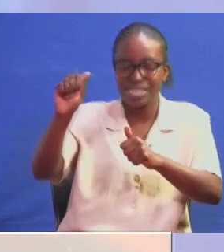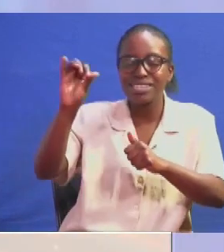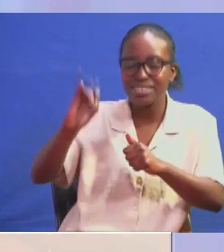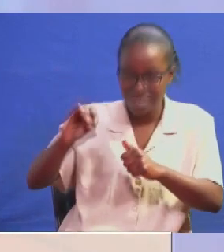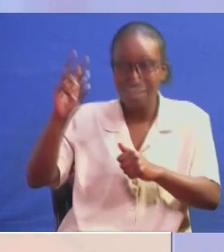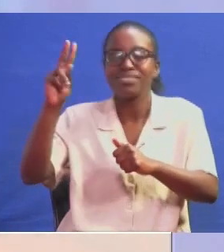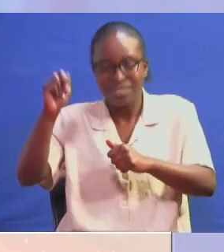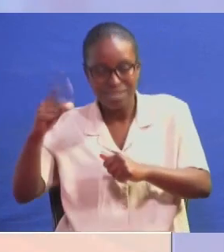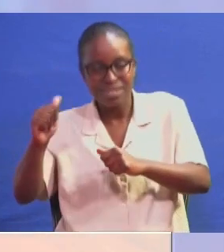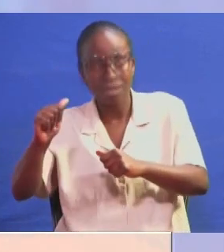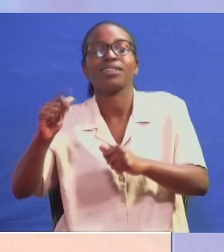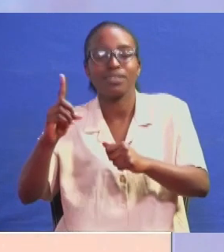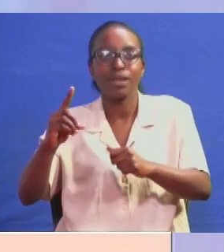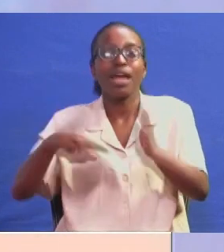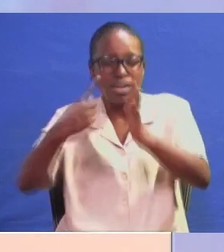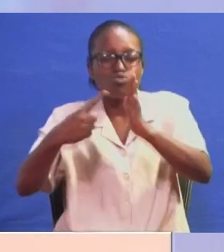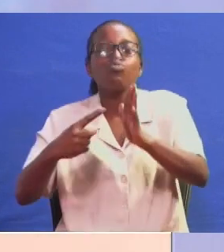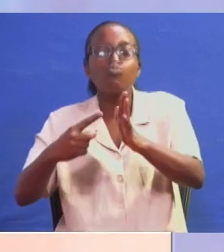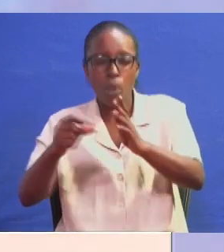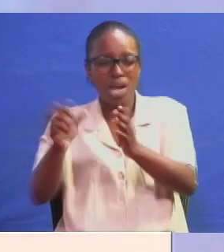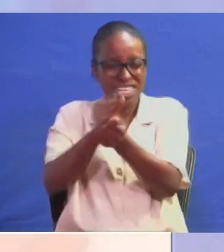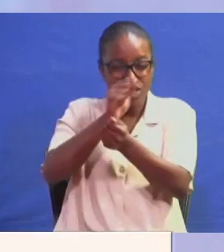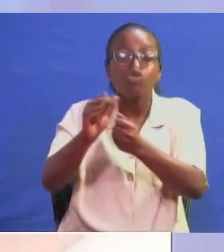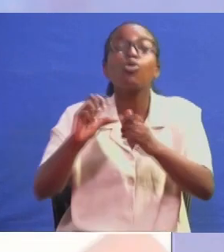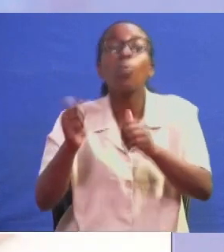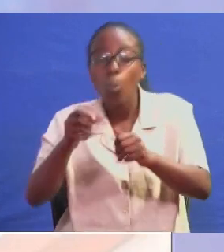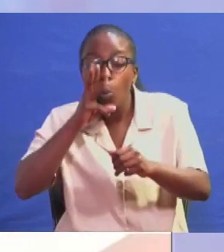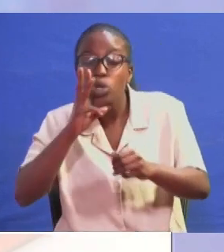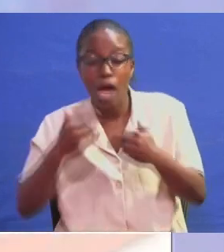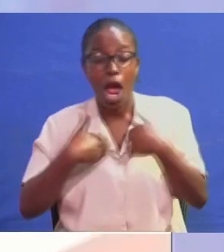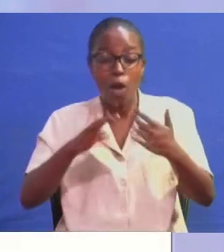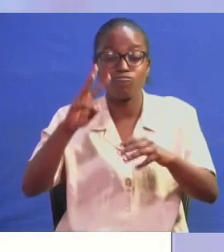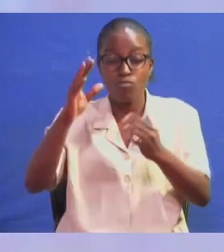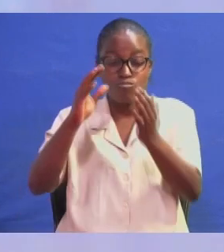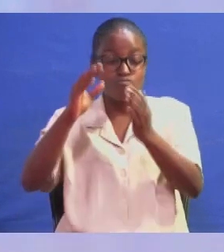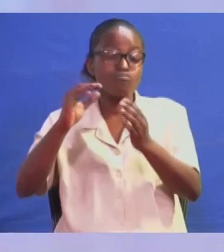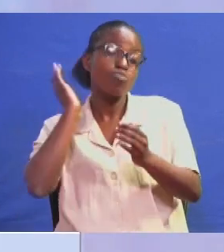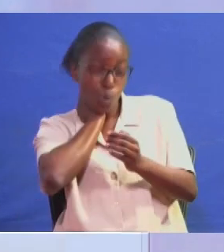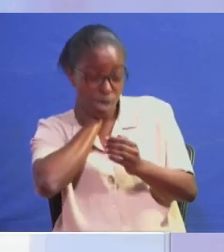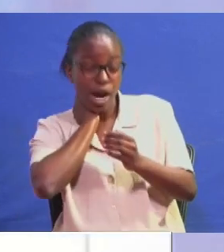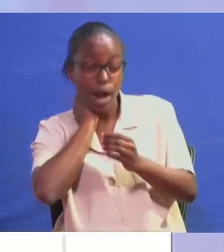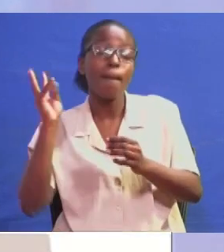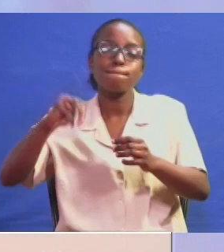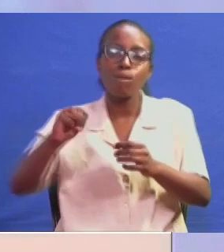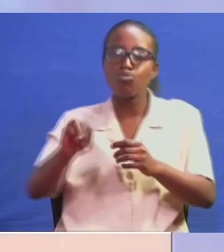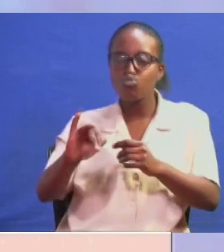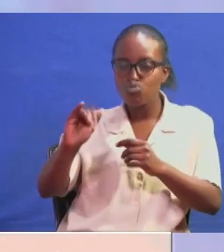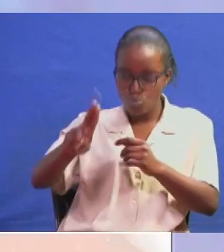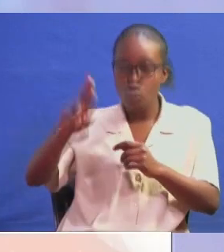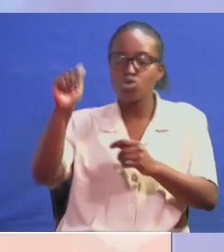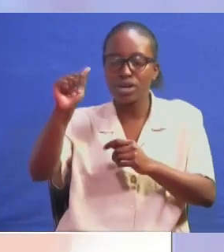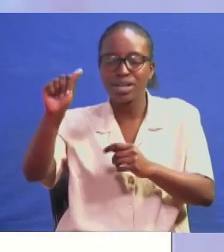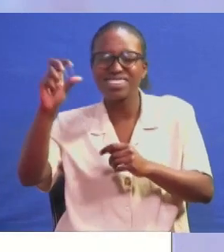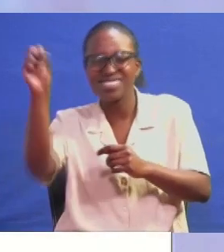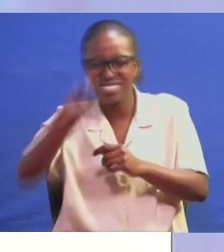ya maji ya kampuni ya maji na usalama wa maji ya Murang'a Muwasco na kampuni ya maji na usalama wa